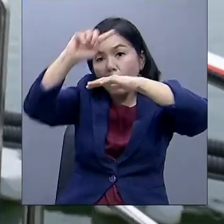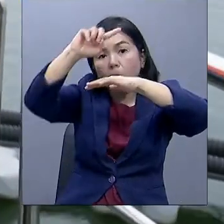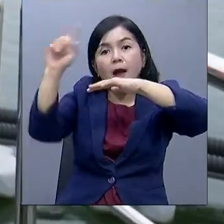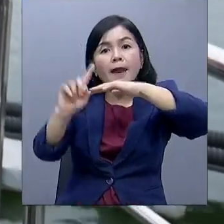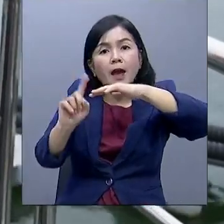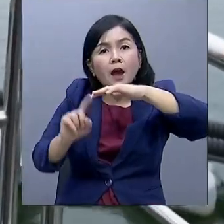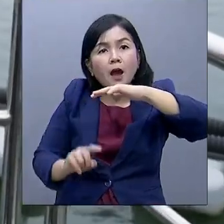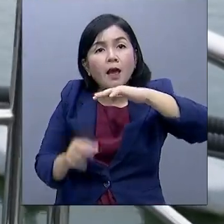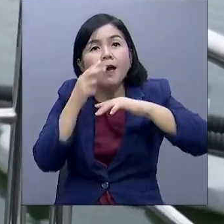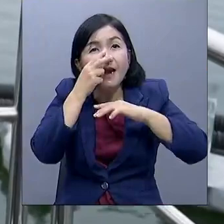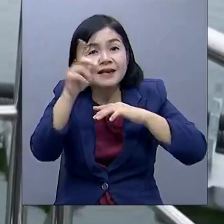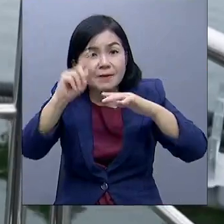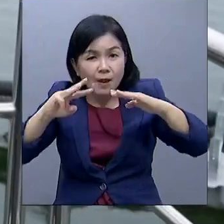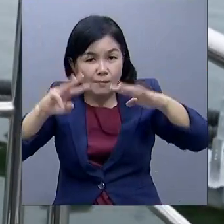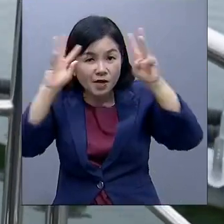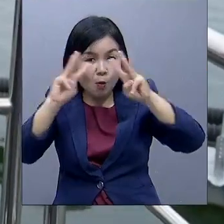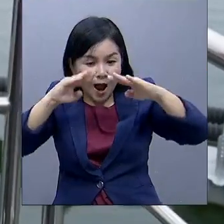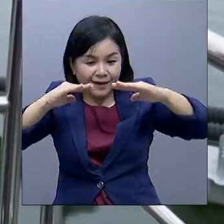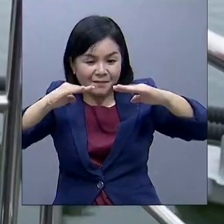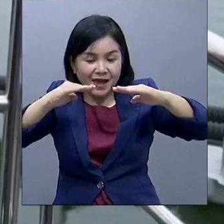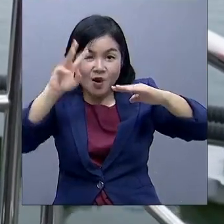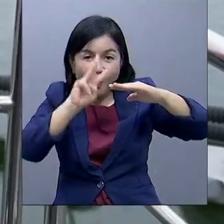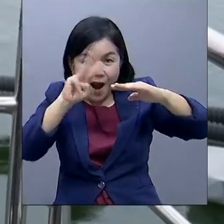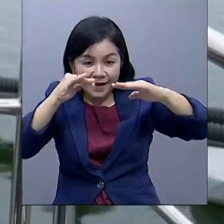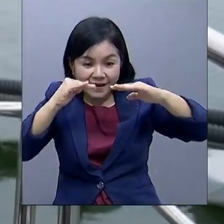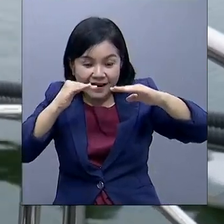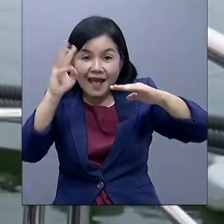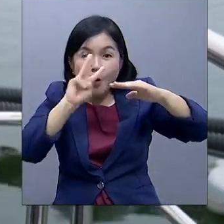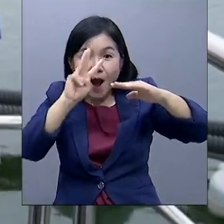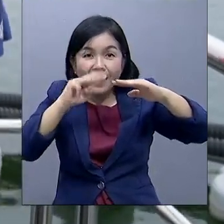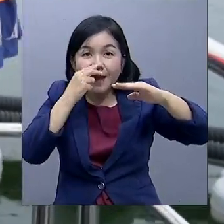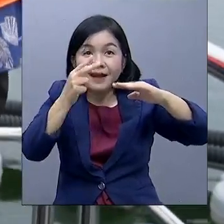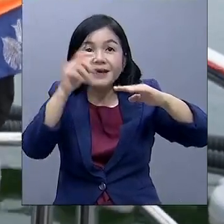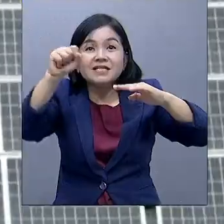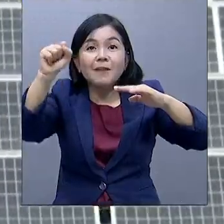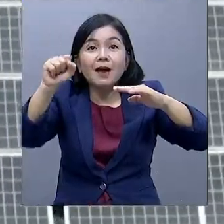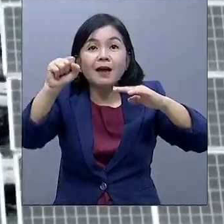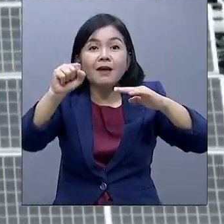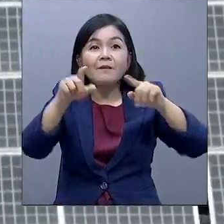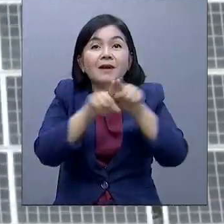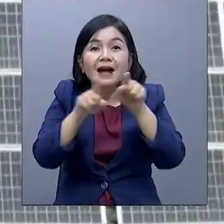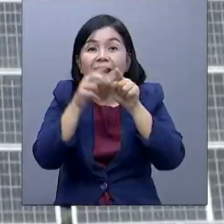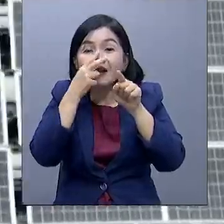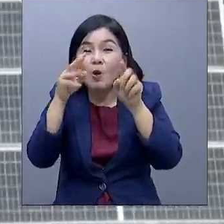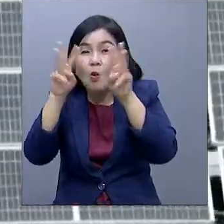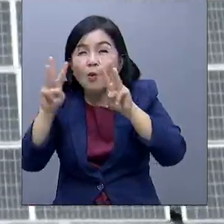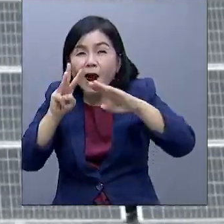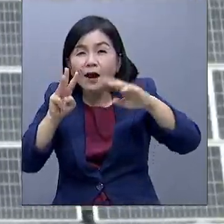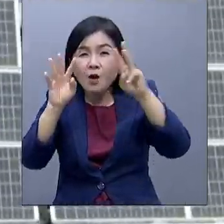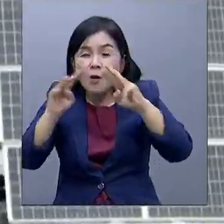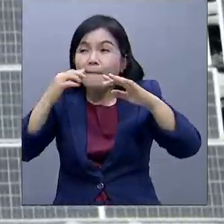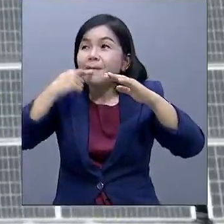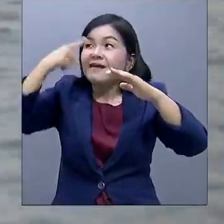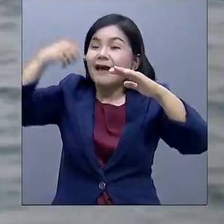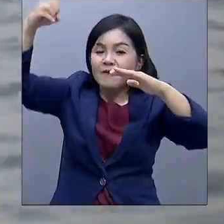เหล่านี้ใช่ไหมฮะ ครับ อันนี้ช่องว่างช่องว่างเหล่านี้มันก็จะมีทั้งช่องว่างที่แนวนี้แล้วก็ช่องว่างแนวข้างๆสิ่งเหล่านี้แสงเนี่ยเขา